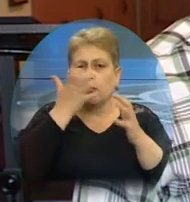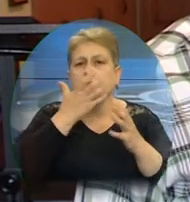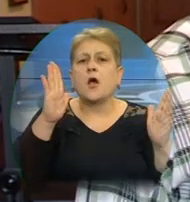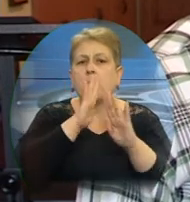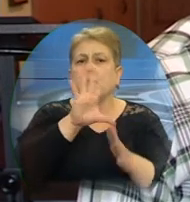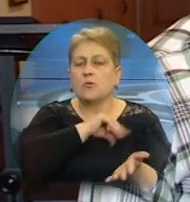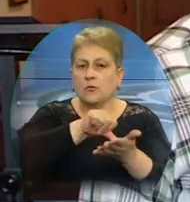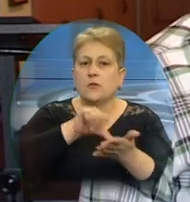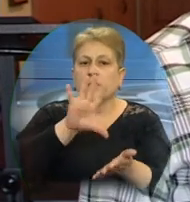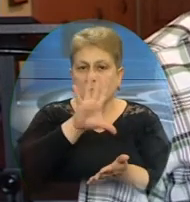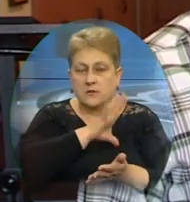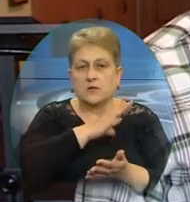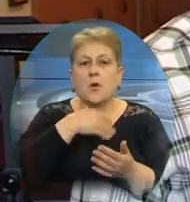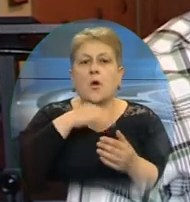տարի